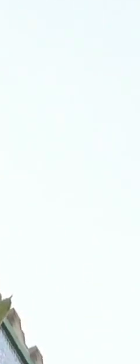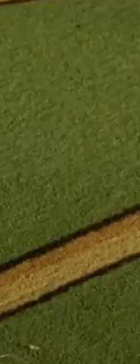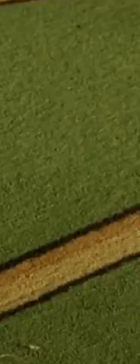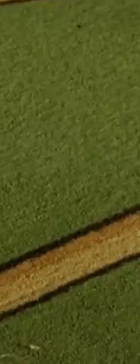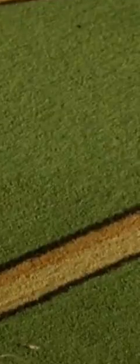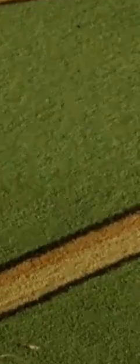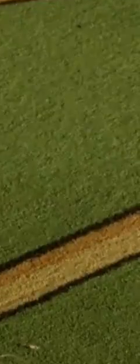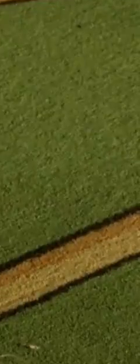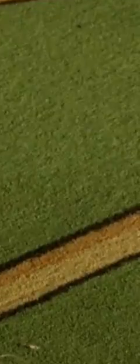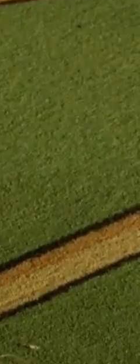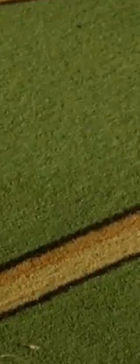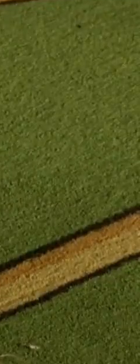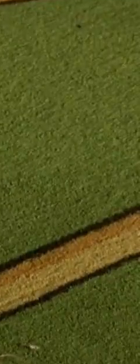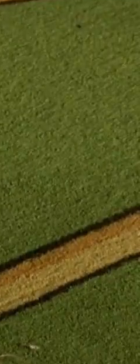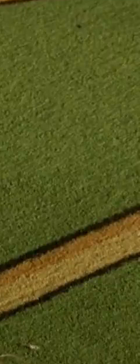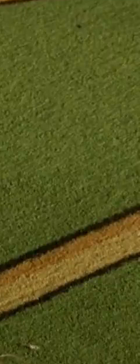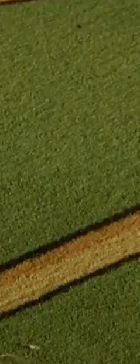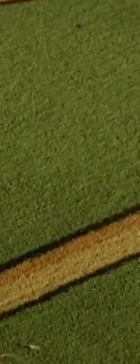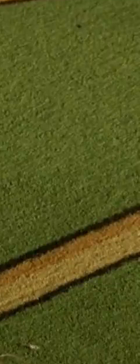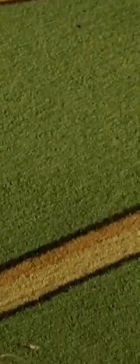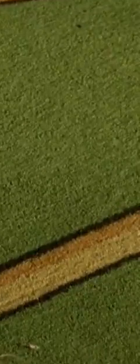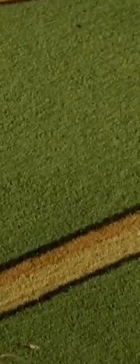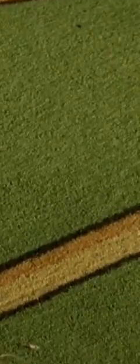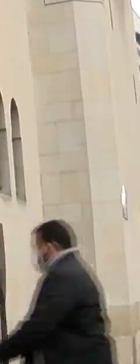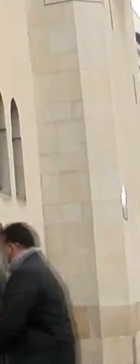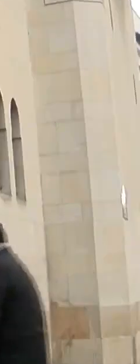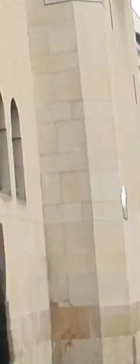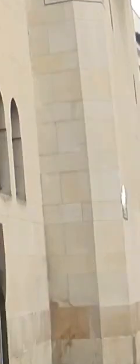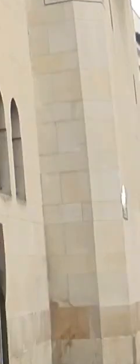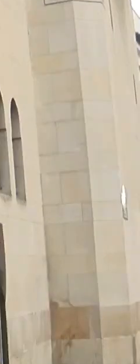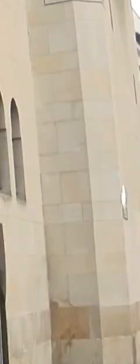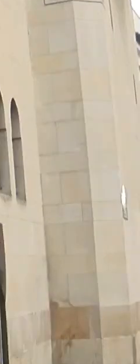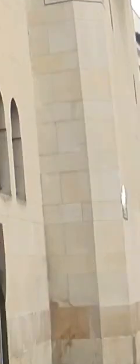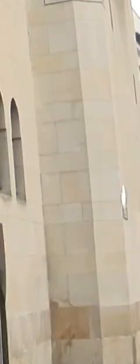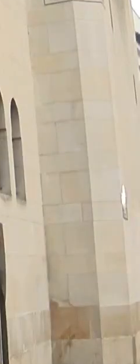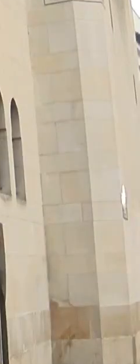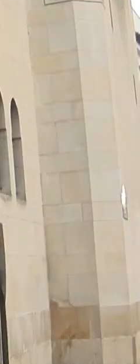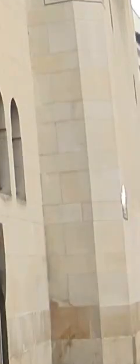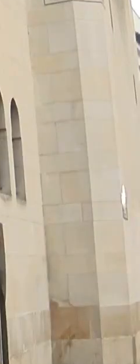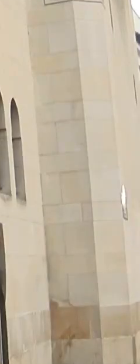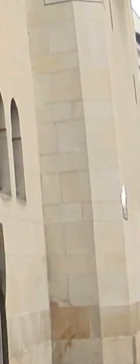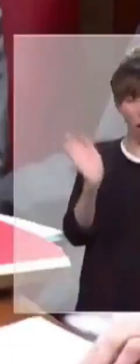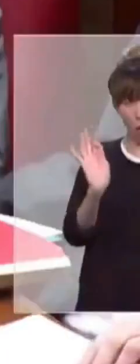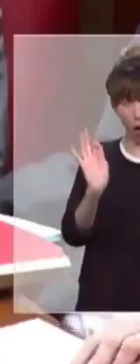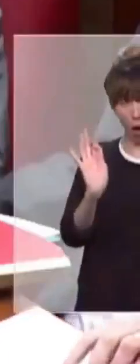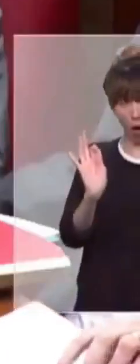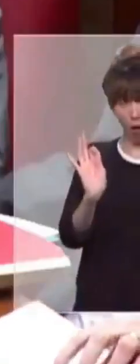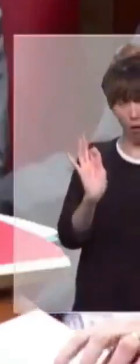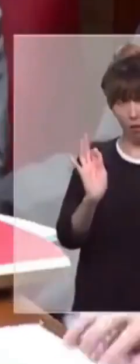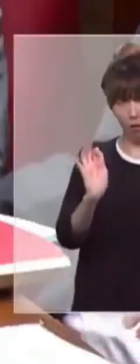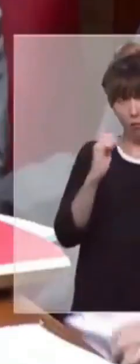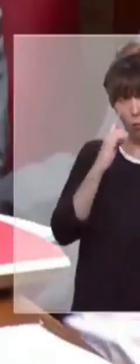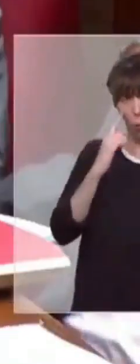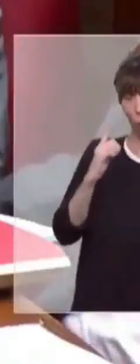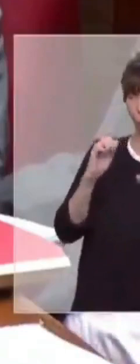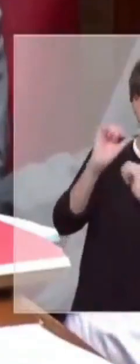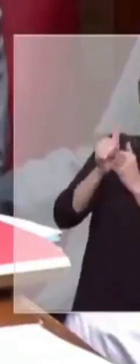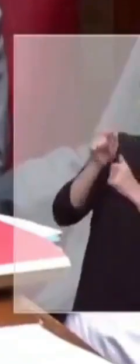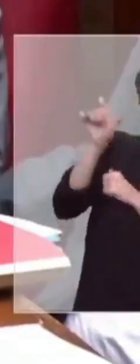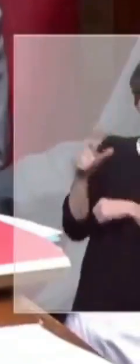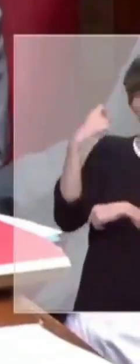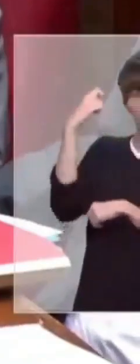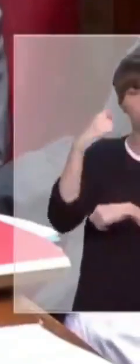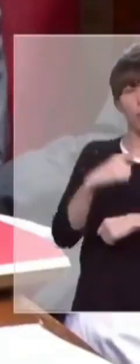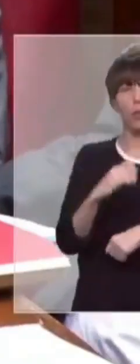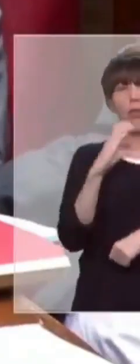ايضا محافظ البلديه بانه سيكون هنالك حمايه ومراقبه ايضا للمباني ودور العباده. اضافه الى ذلك